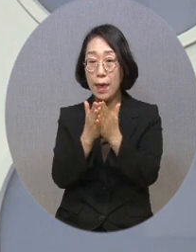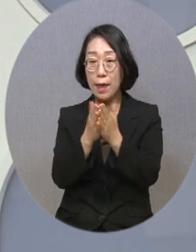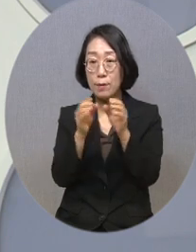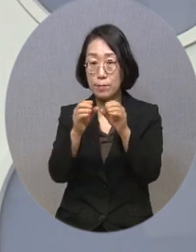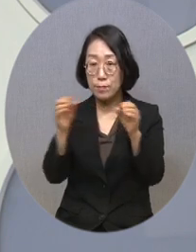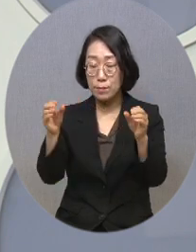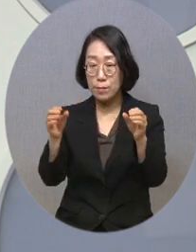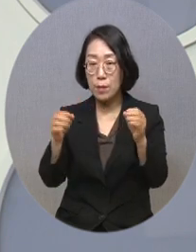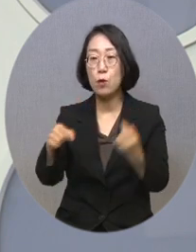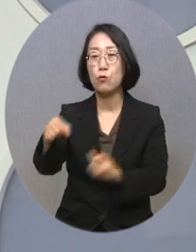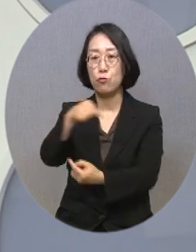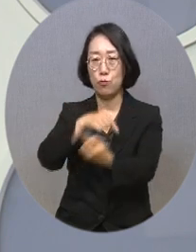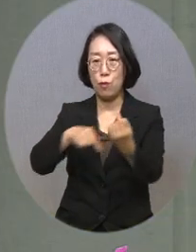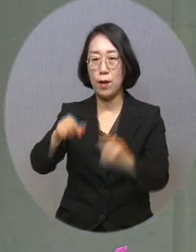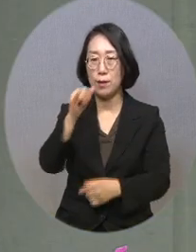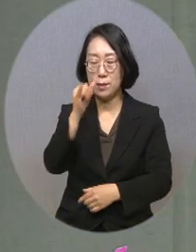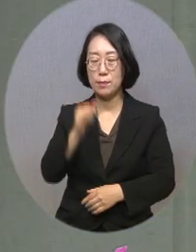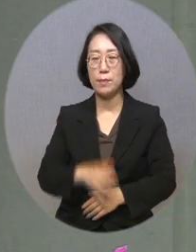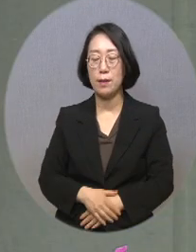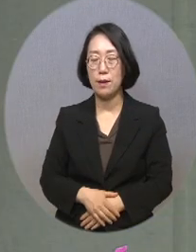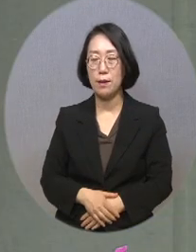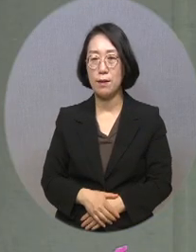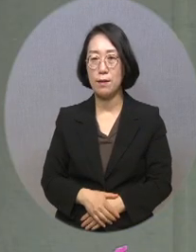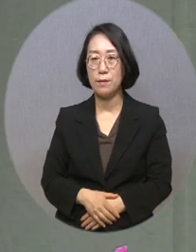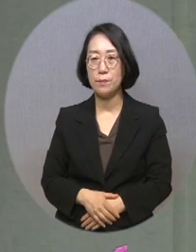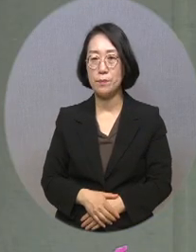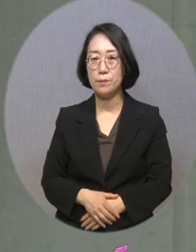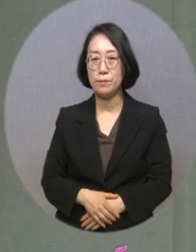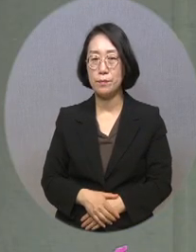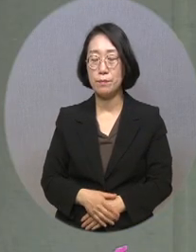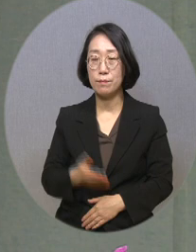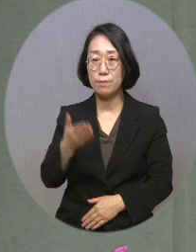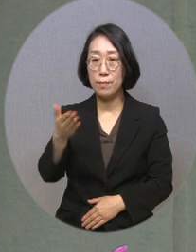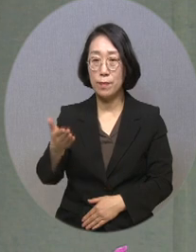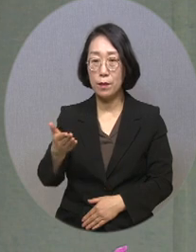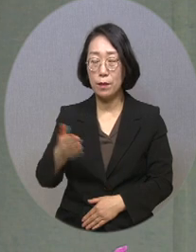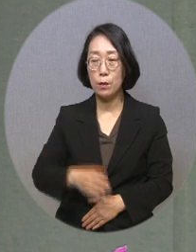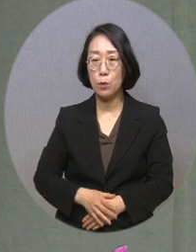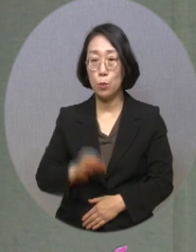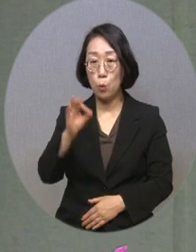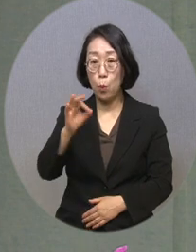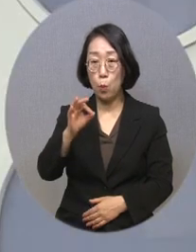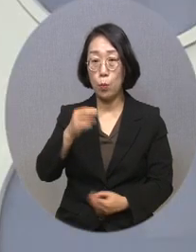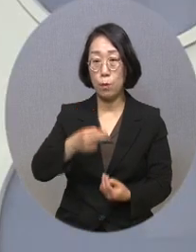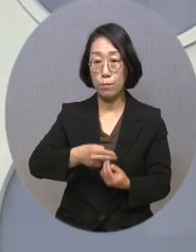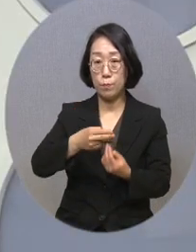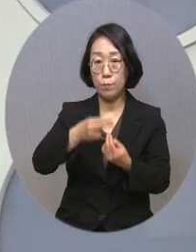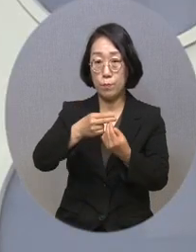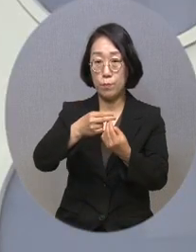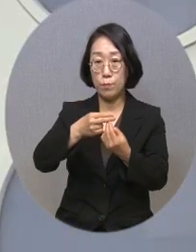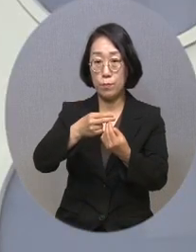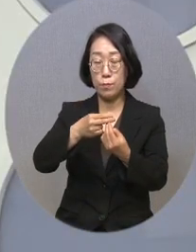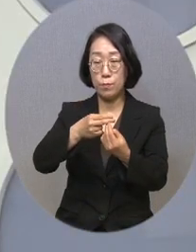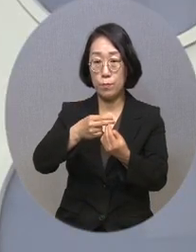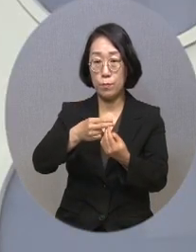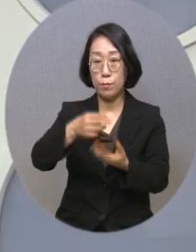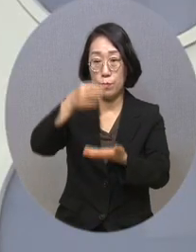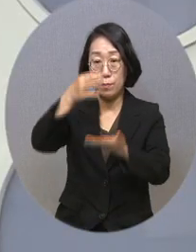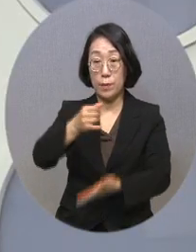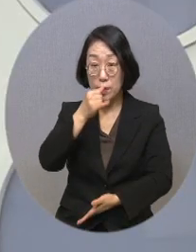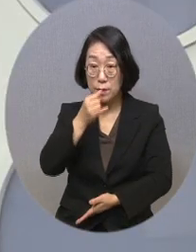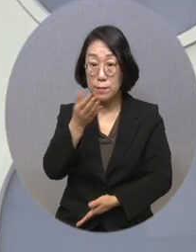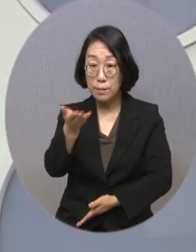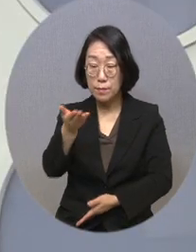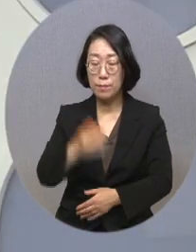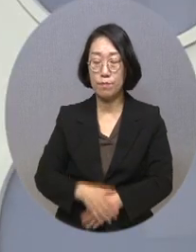이런 부분들도 있습니다. 아, 그럼. 혹시 기금 같은 거 조성이 돼 있나요? 예, 우리가 이제 그